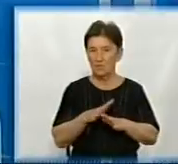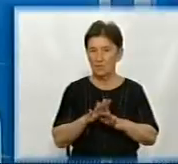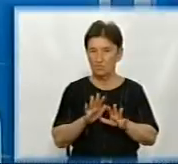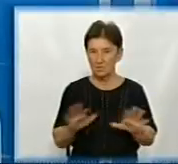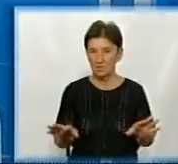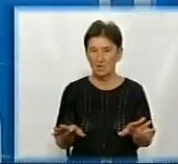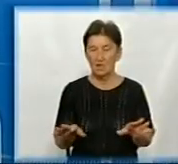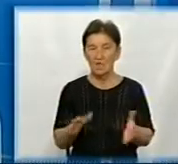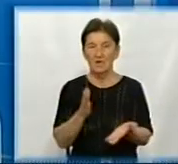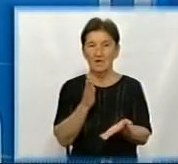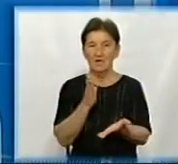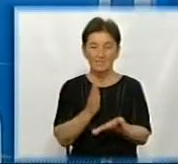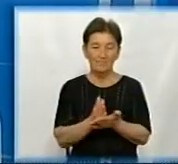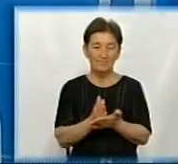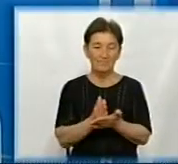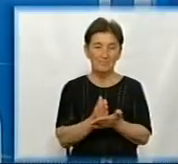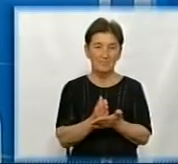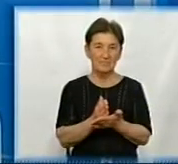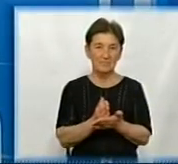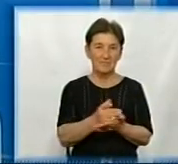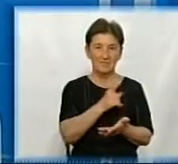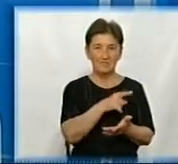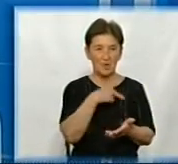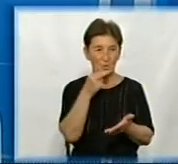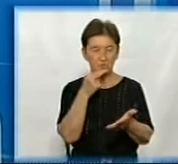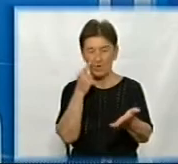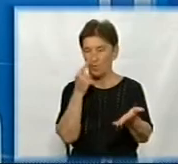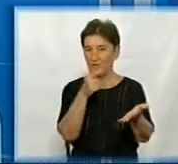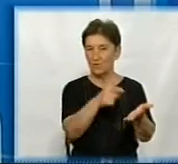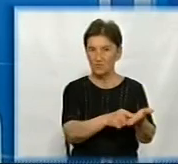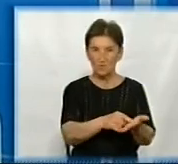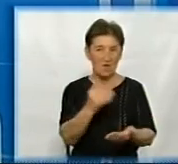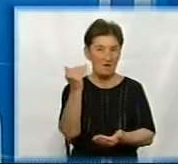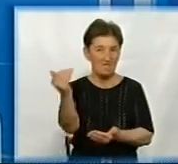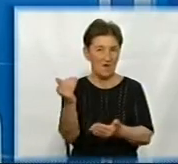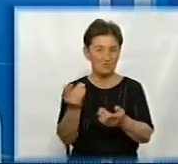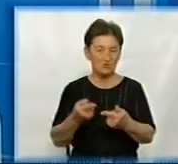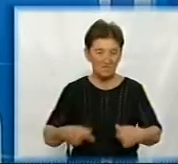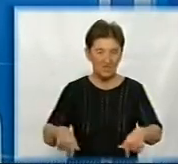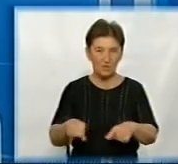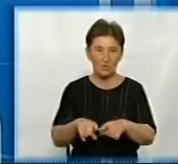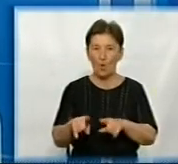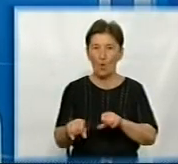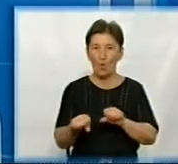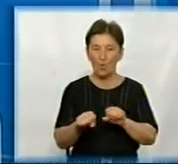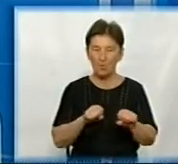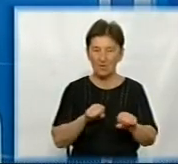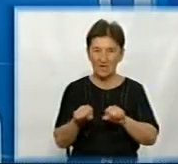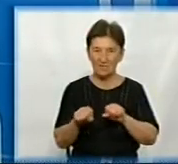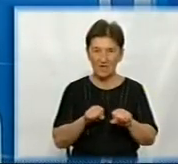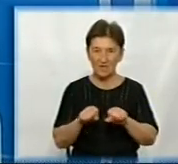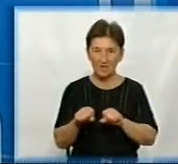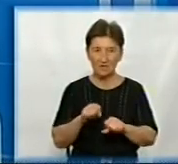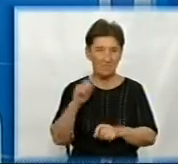ось цим прецедентом, мало, ви привернули увагу до вашого відділу, нагадаю, мова йде про управління,